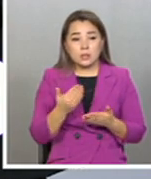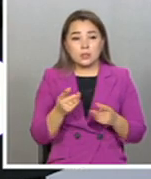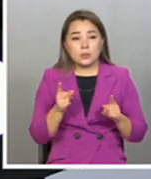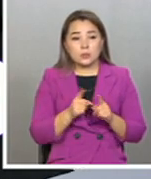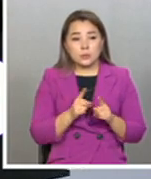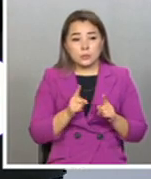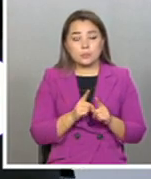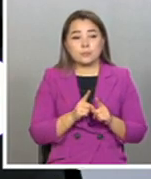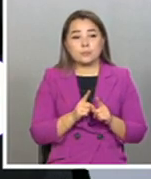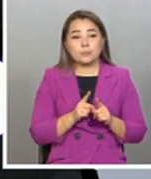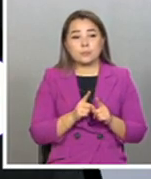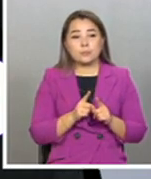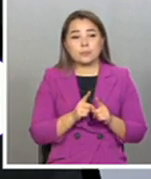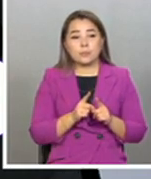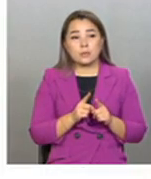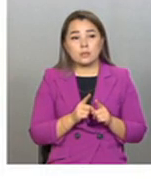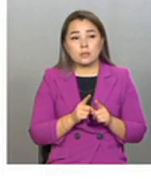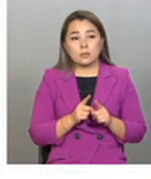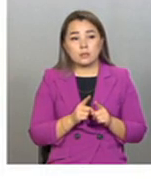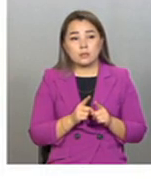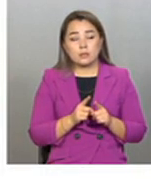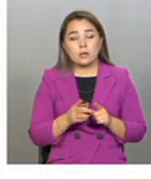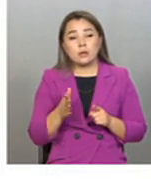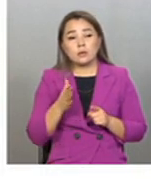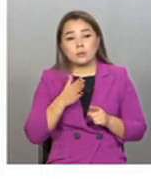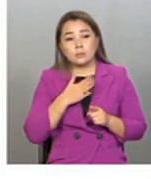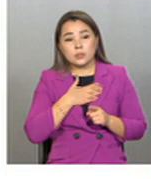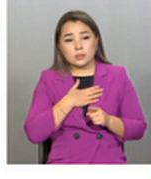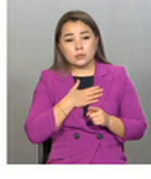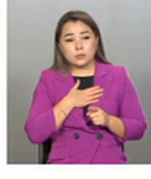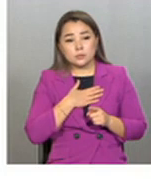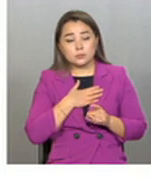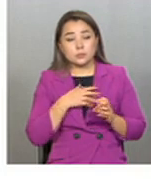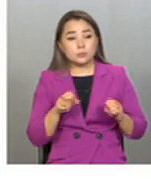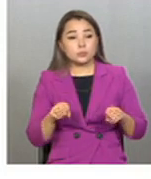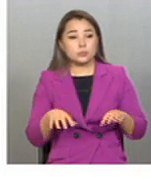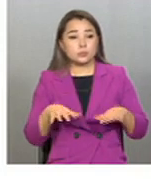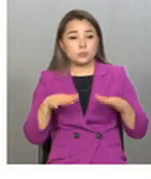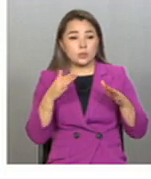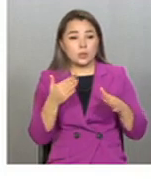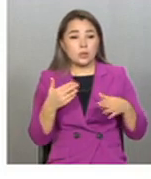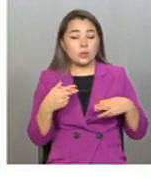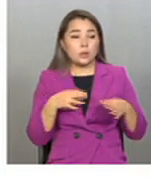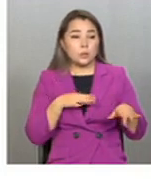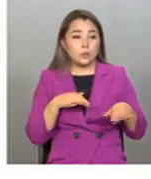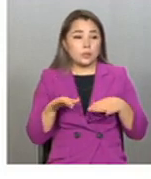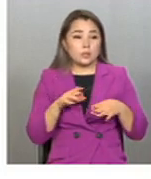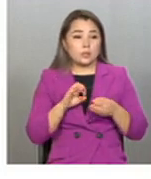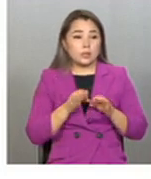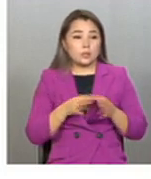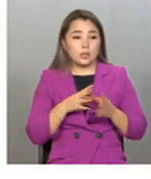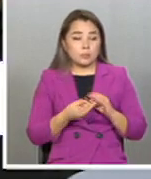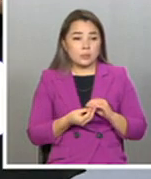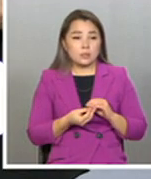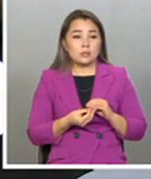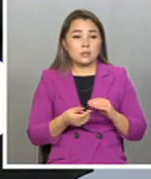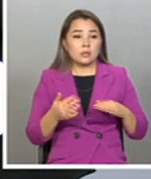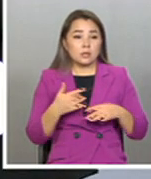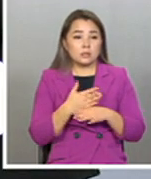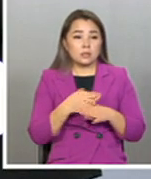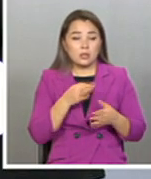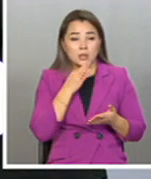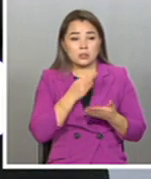станцияларында, яғни біздегі бу турбинасының қозғалысының есебінен генераторлар қозғалысқа келеді.